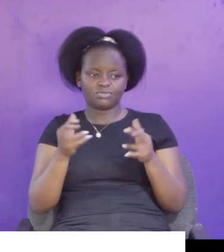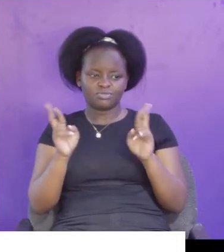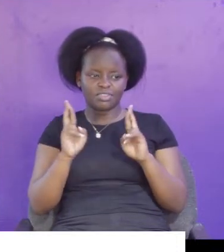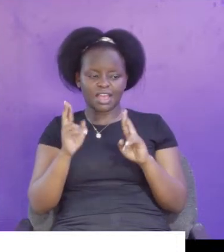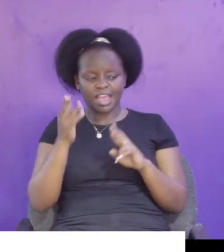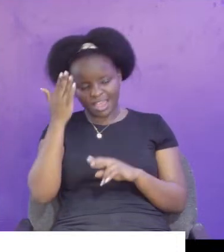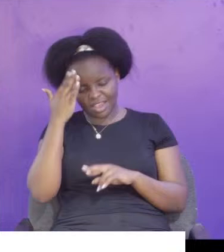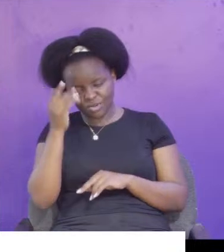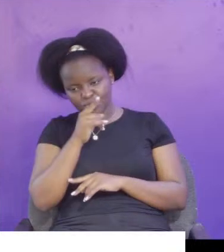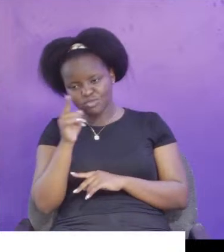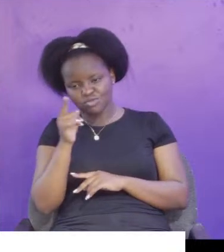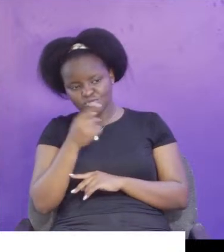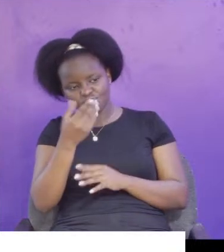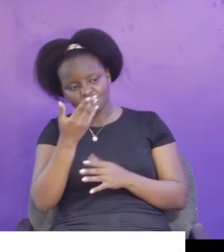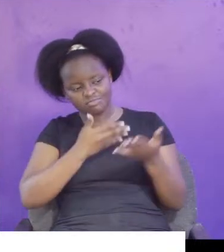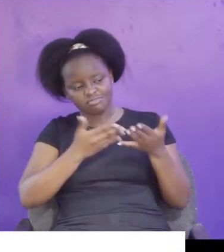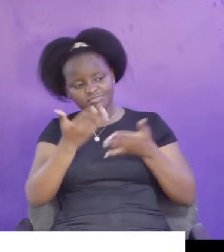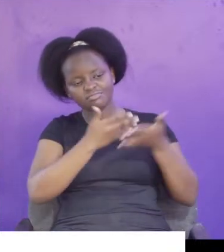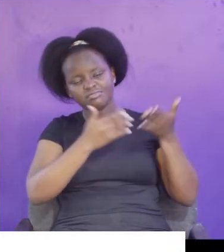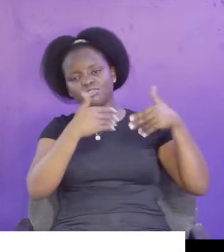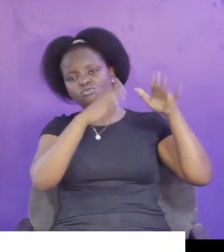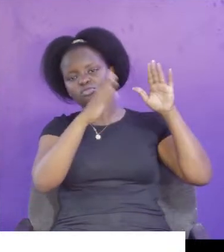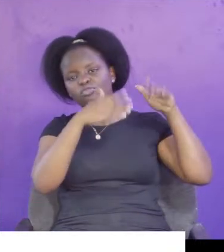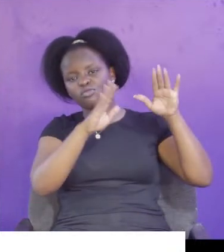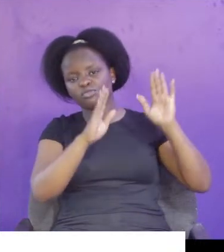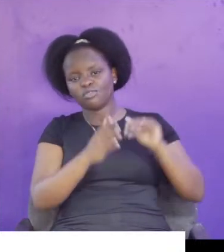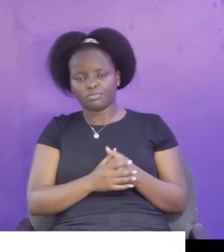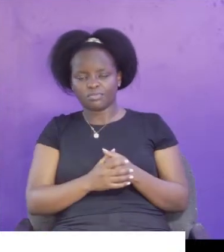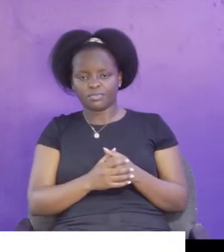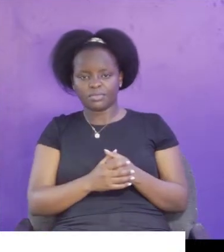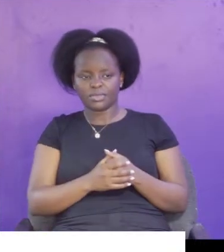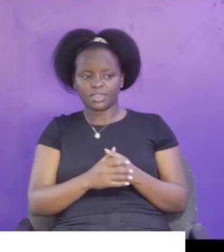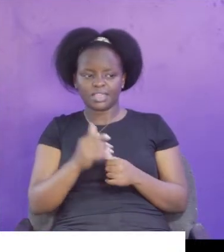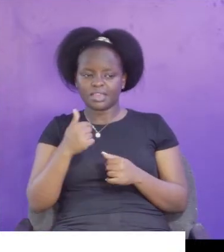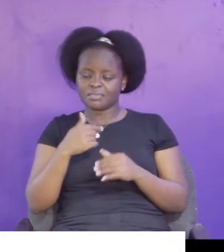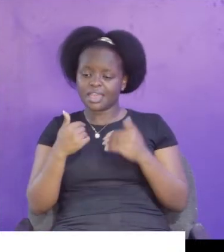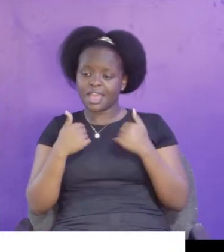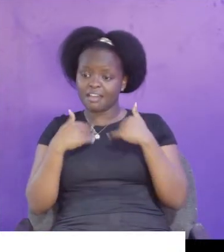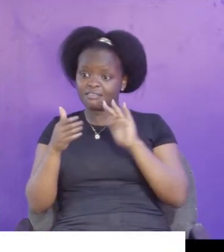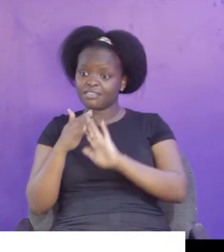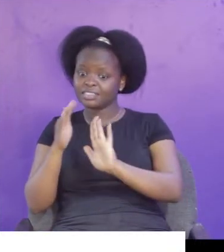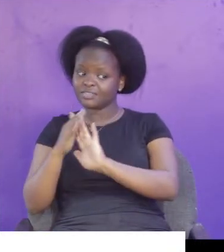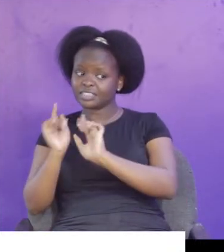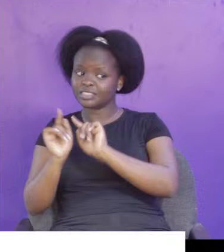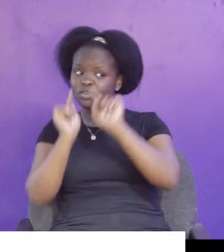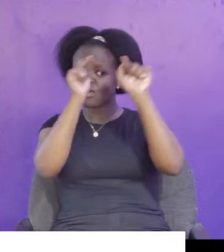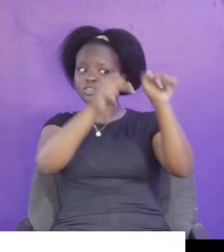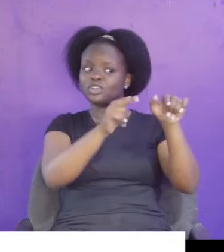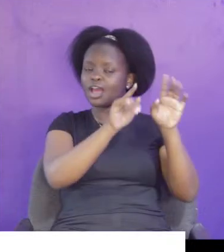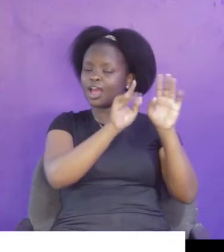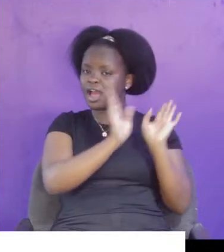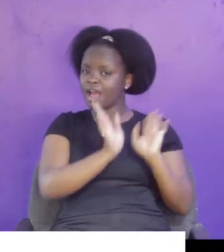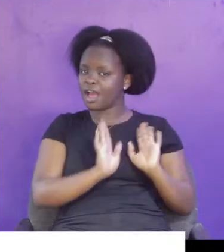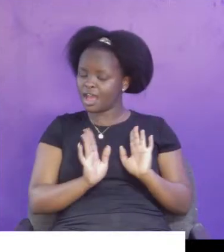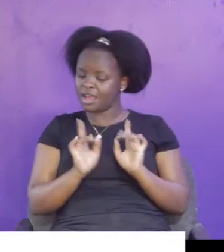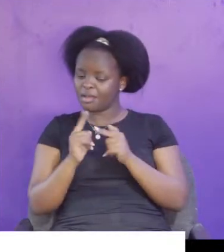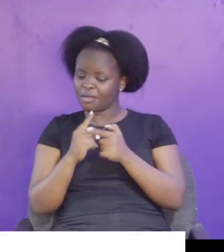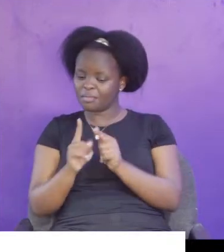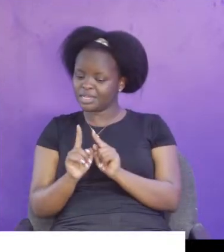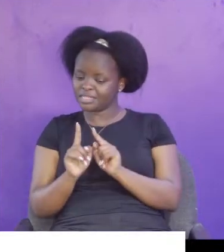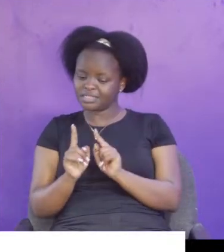mnajiongeleshana huko, na sio ati niko na haraka ya kuja kuwafikia, lakini